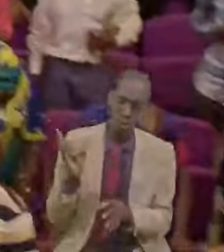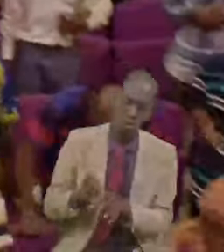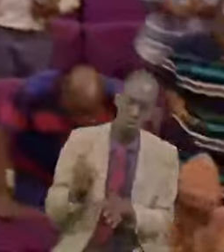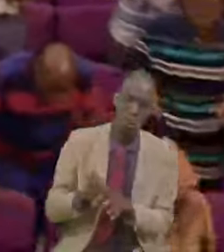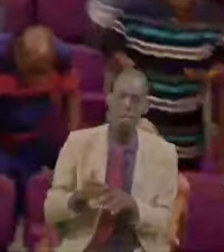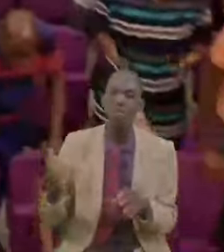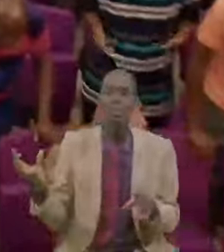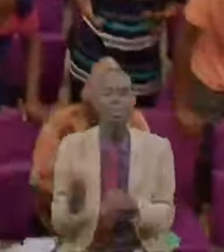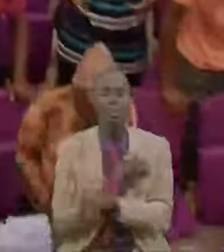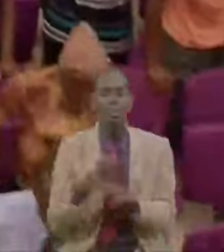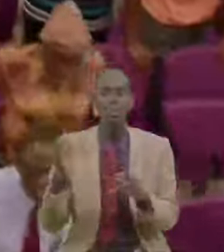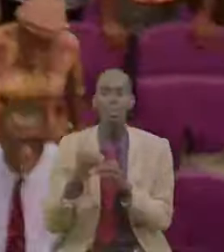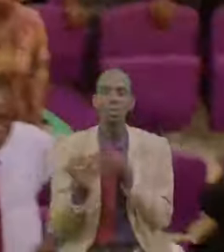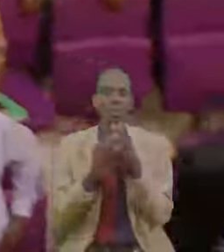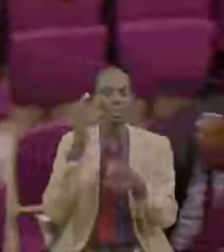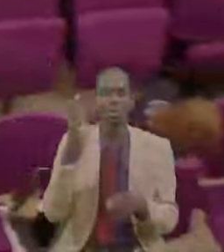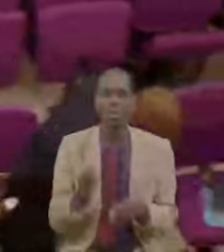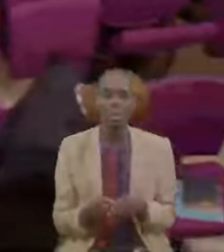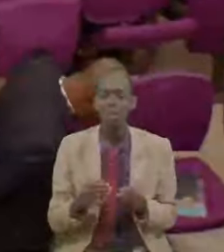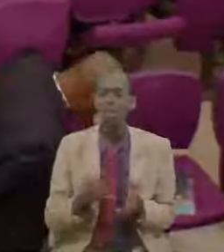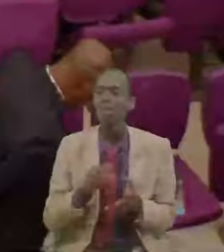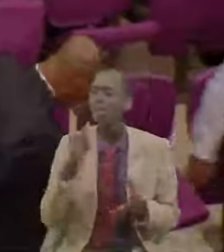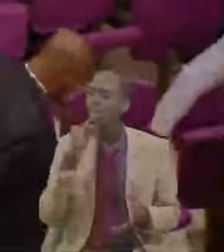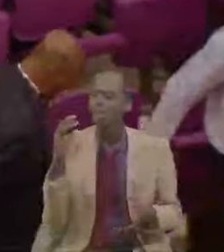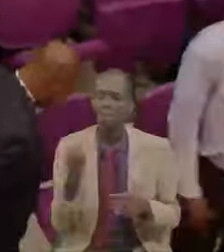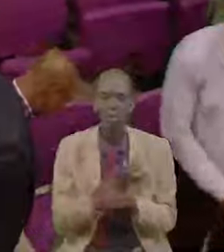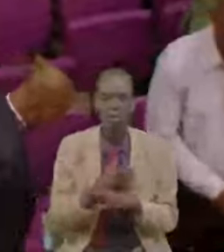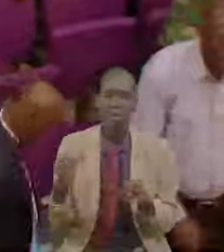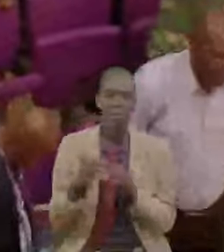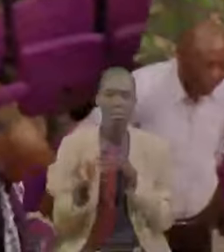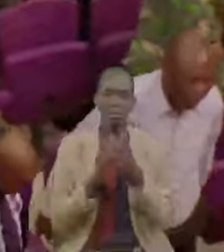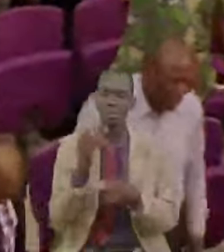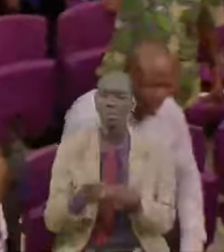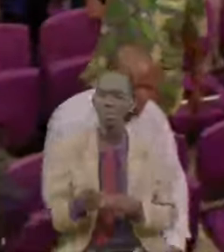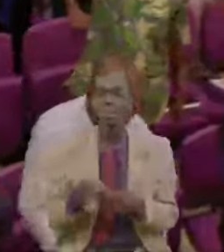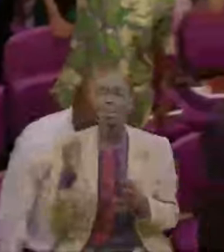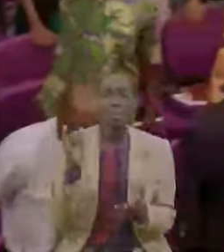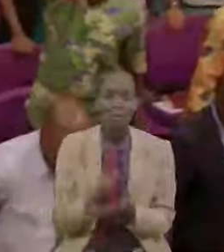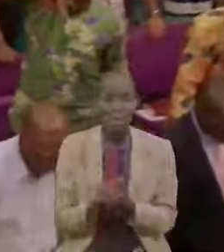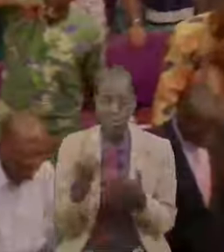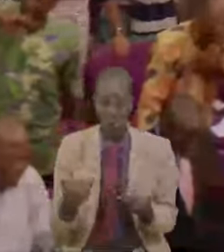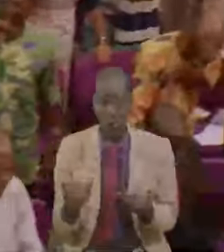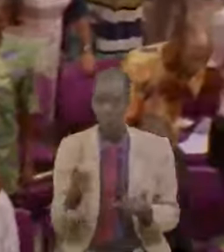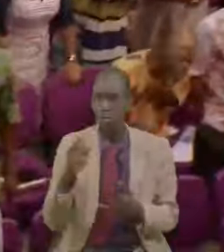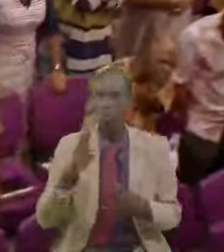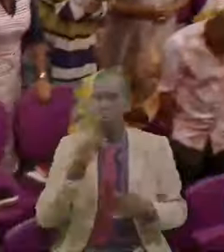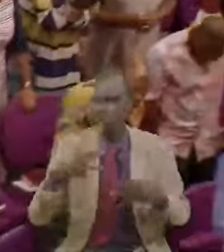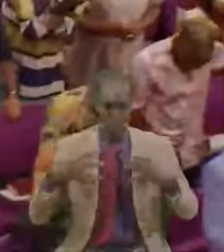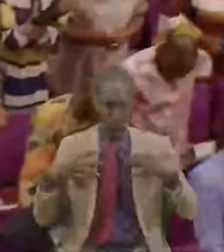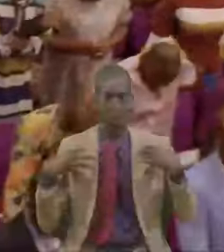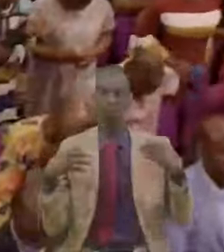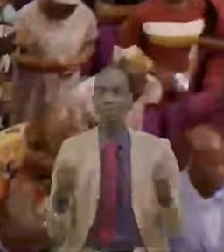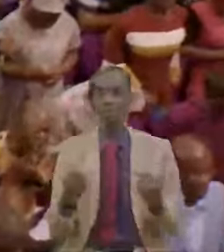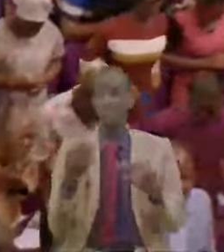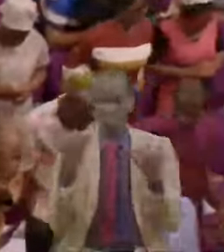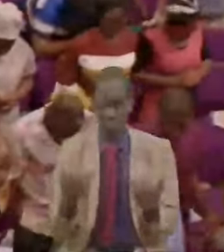L'impuissance ôtée. Tout est ôté. C'est ôté. Maintenant vous êtes complet au complet. Maintenant vous êtes